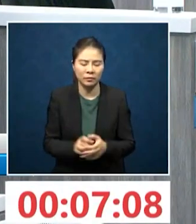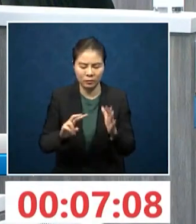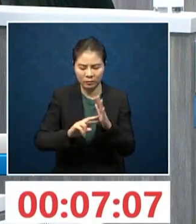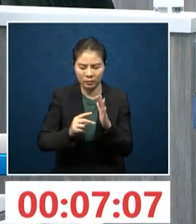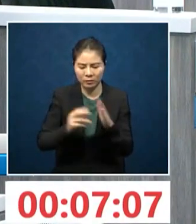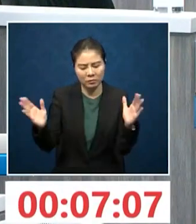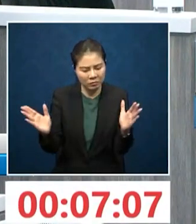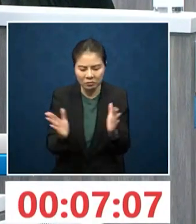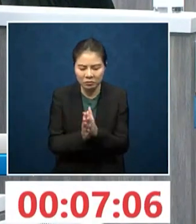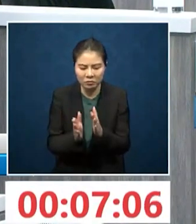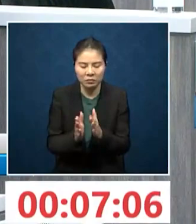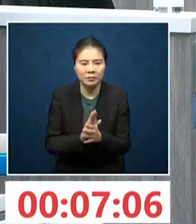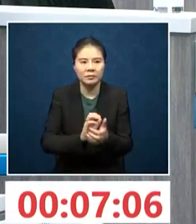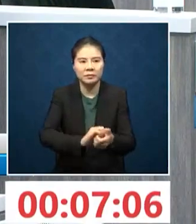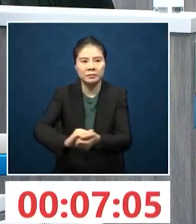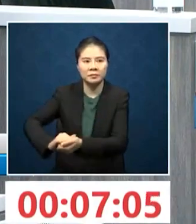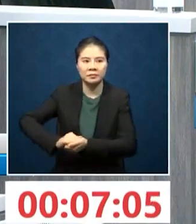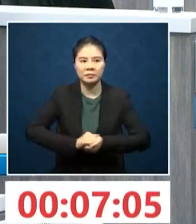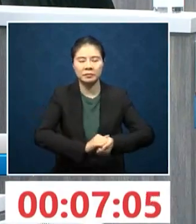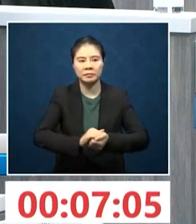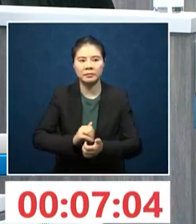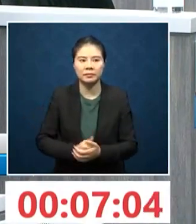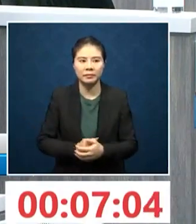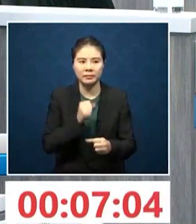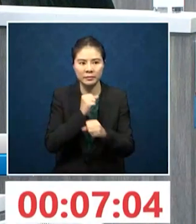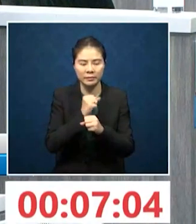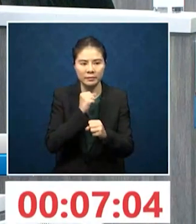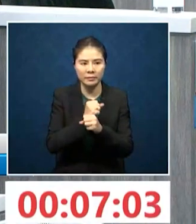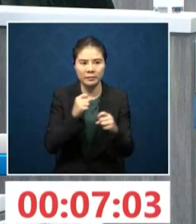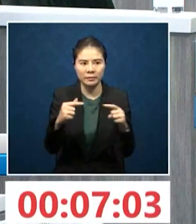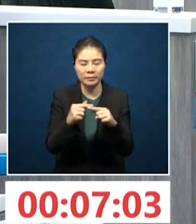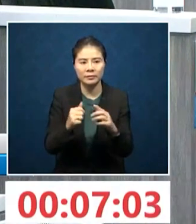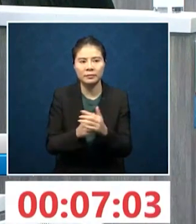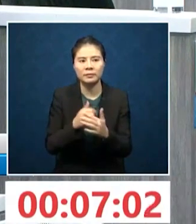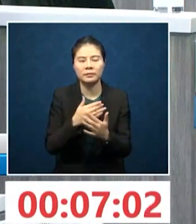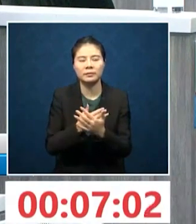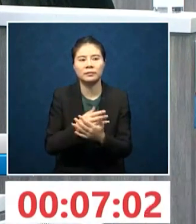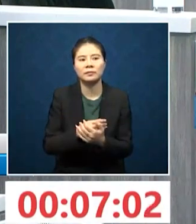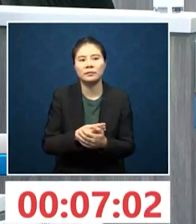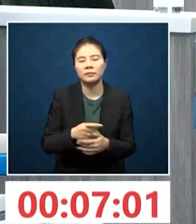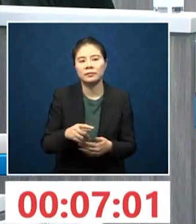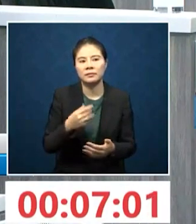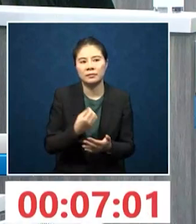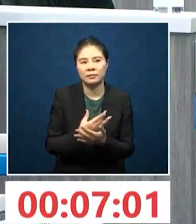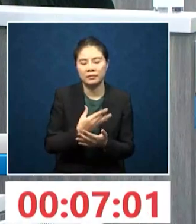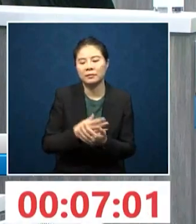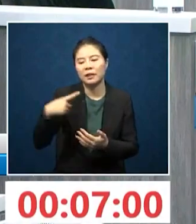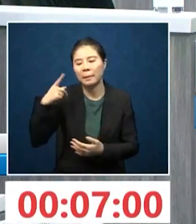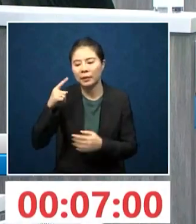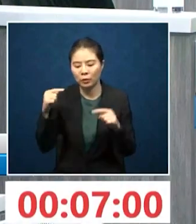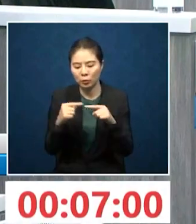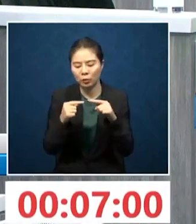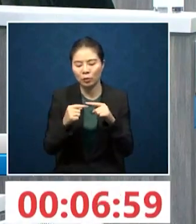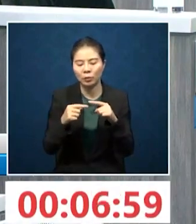การทำงานของกสทช.และกปท.ต้องเป็นหนึ่งเดียวถ้าทะเลาะกันขัดแย้งกันเองก็ล้มเหลว